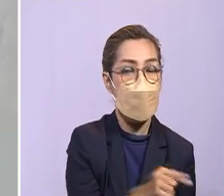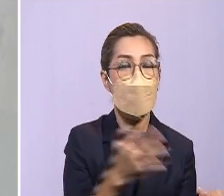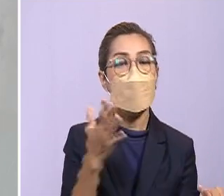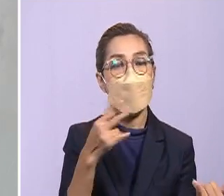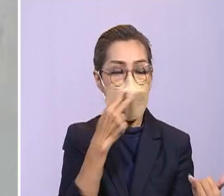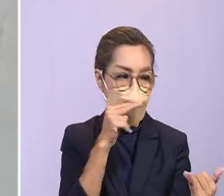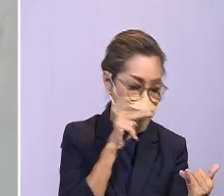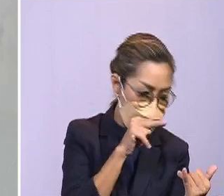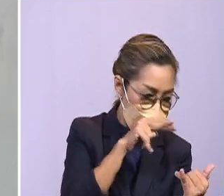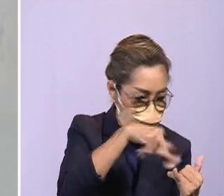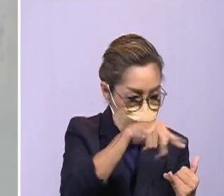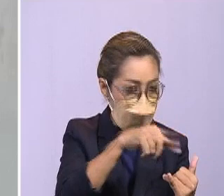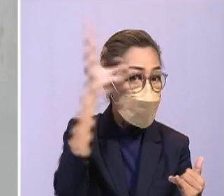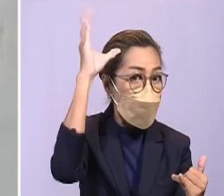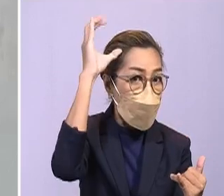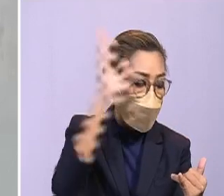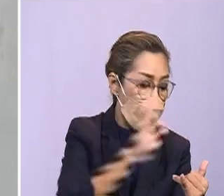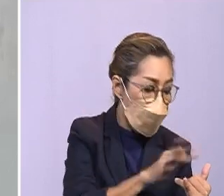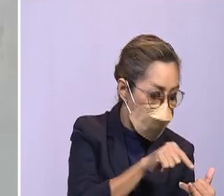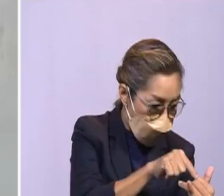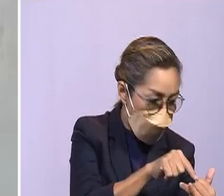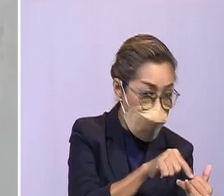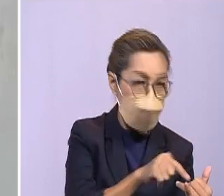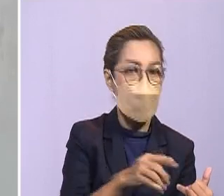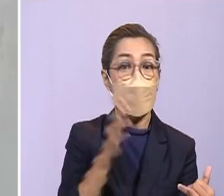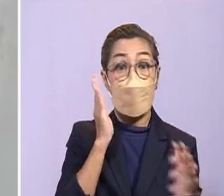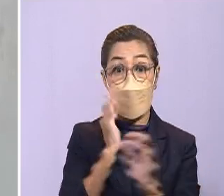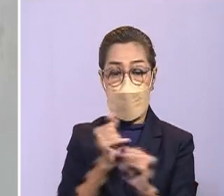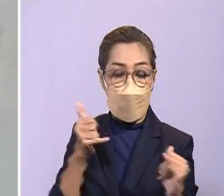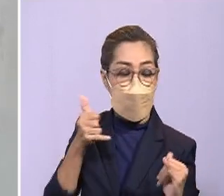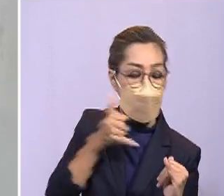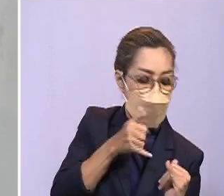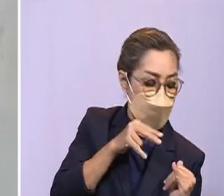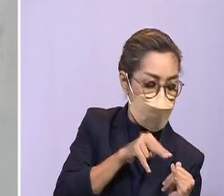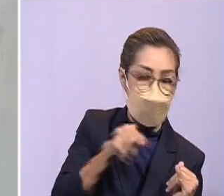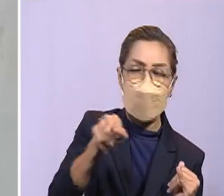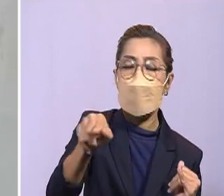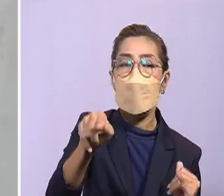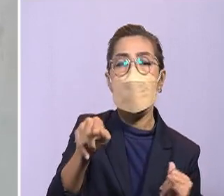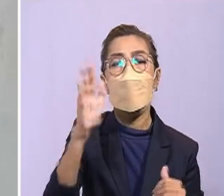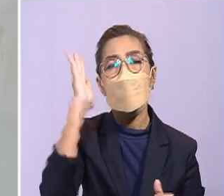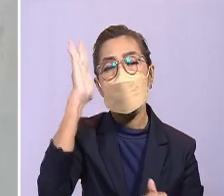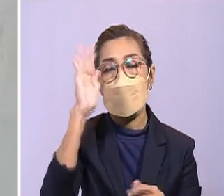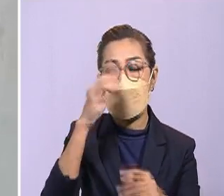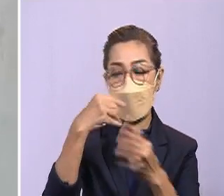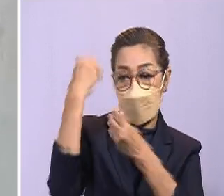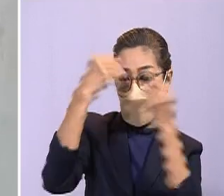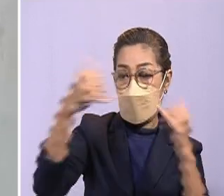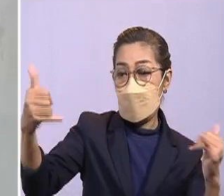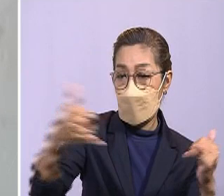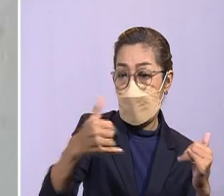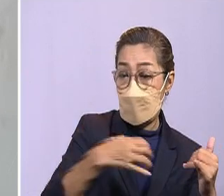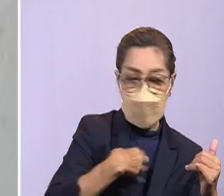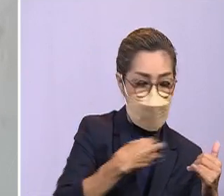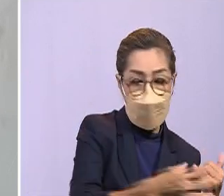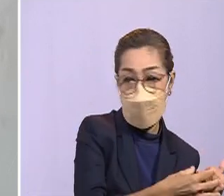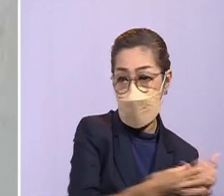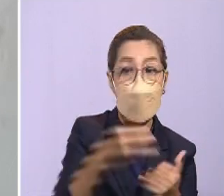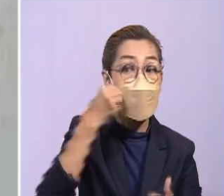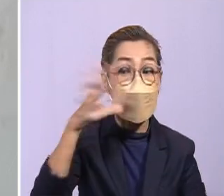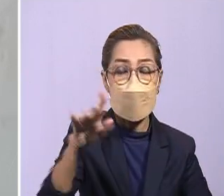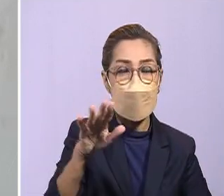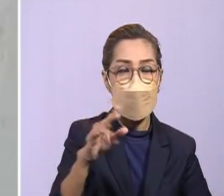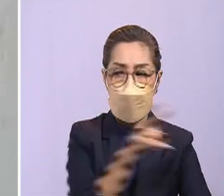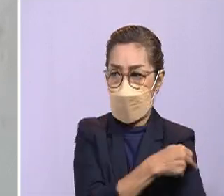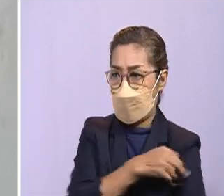ทางสมองอยู ่ค่ะ จะไปเอาคนเจ็บเนี่ยออกกลับบ้านไปนะฮะตอนนั้นคุณหมอกำลังรอดูอา